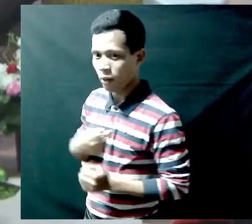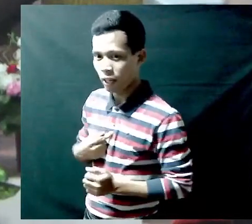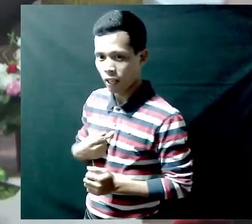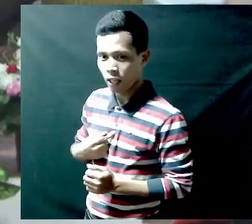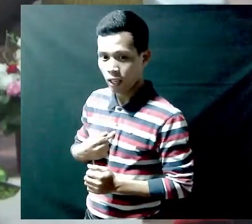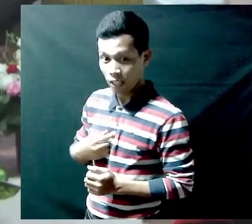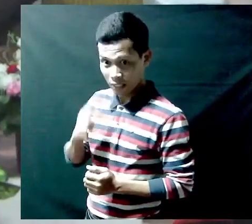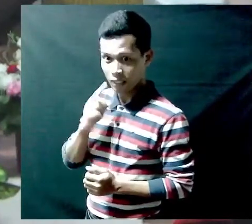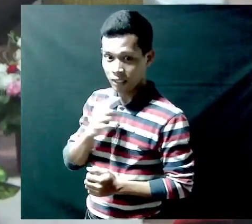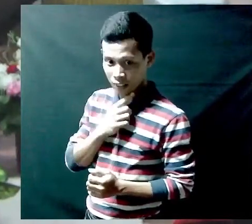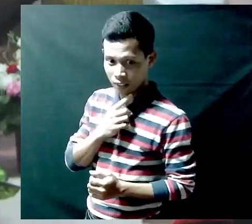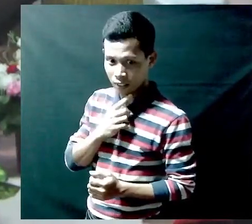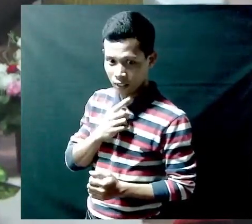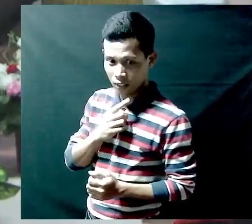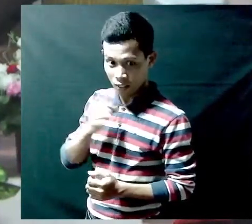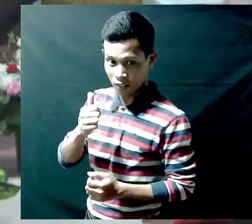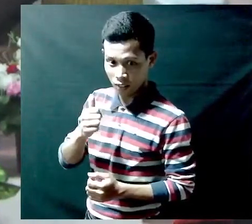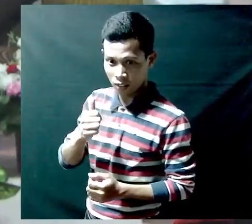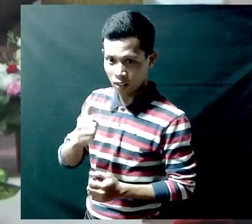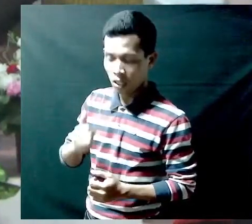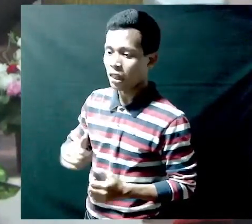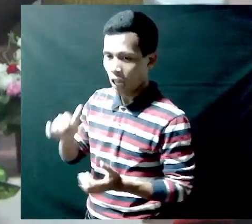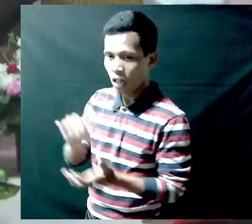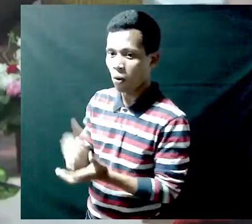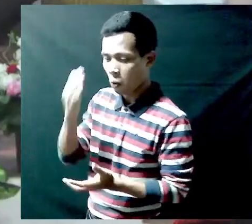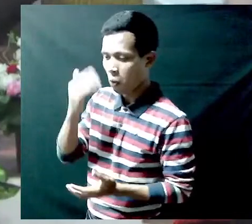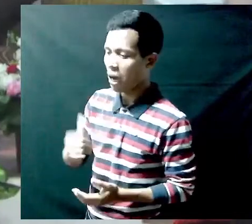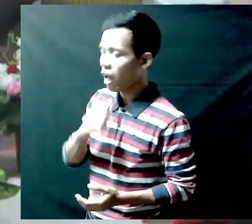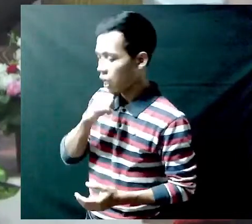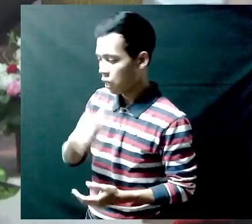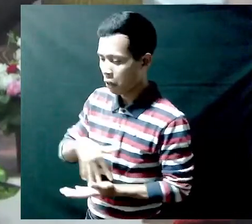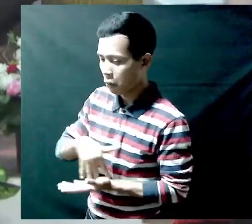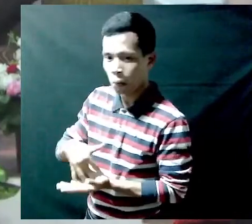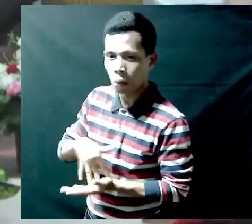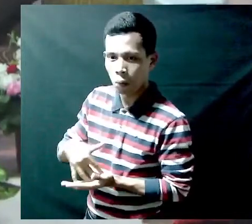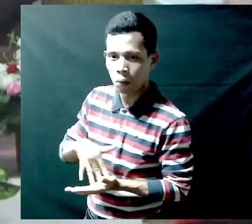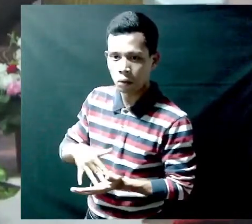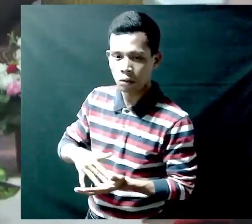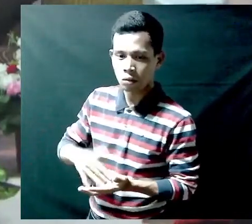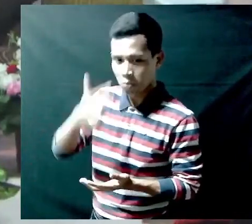Nakuha niyo? Kaya hindi siya manghihina. Sama ko si Lord eh.